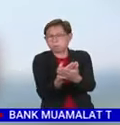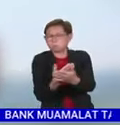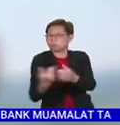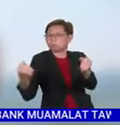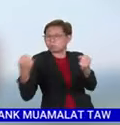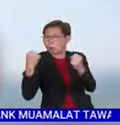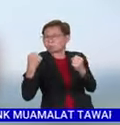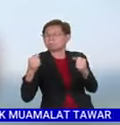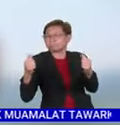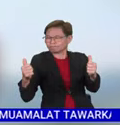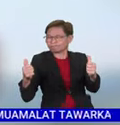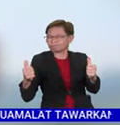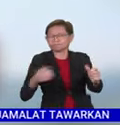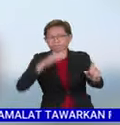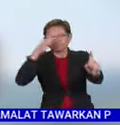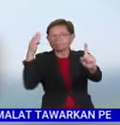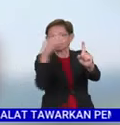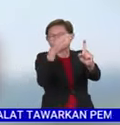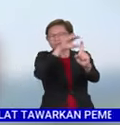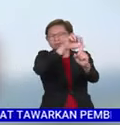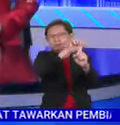kukuh.